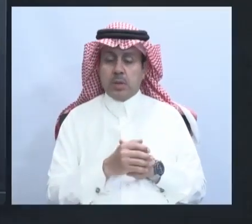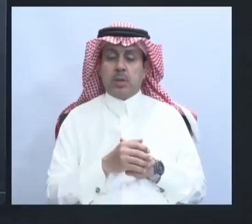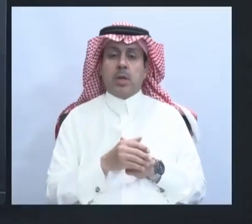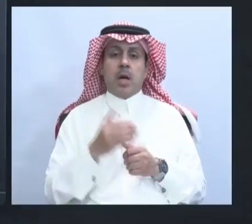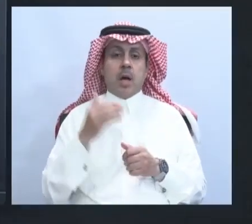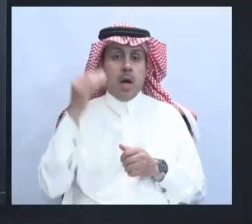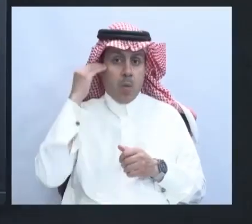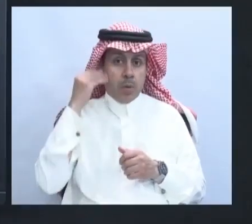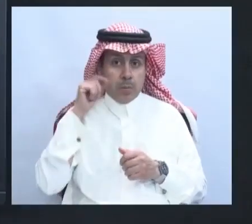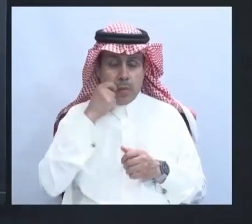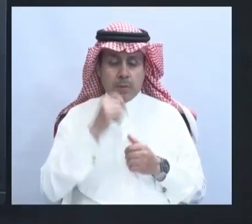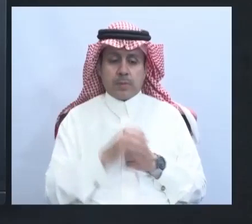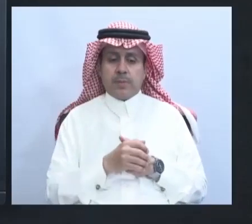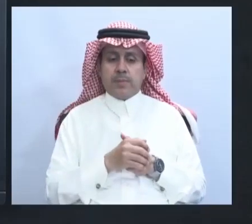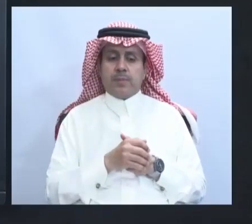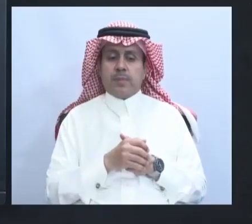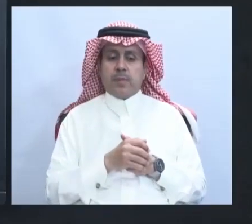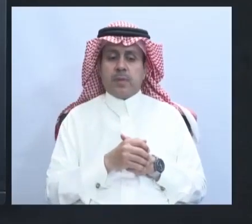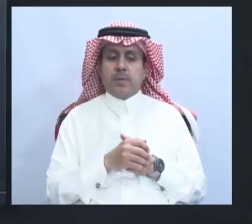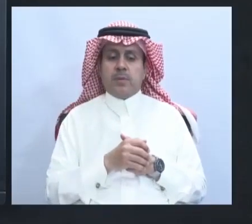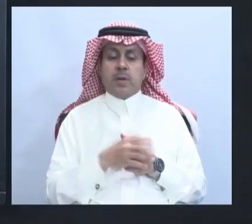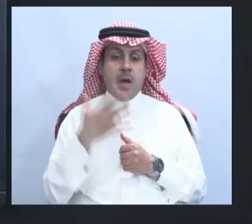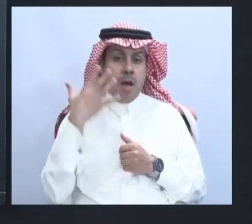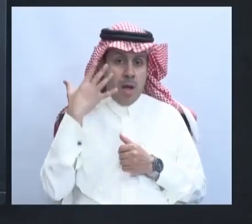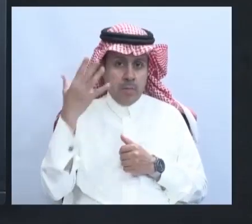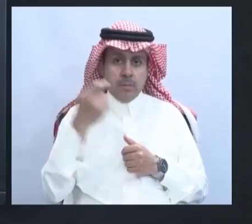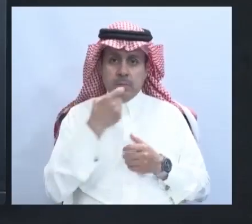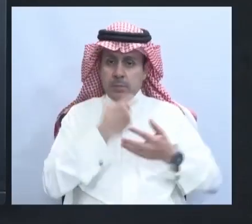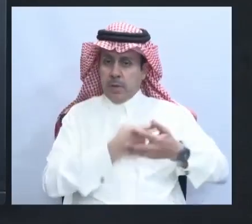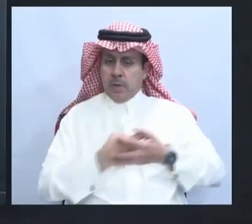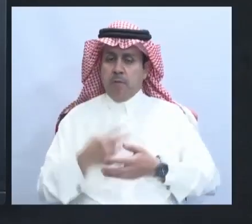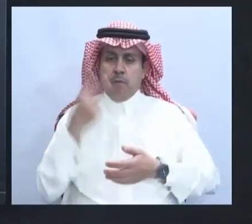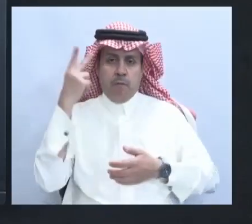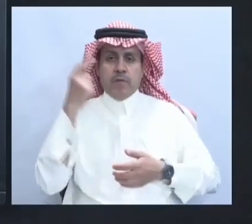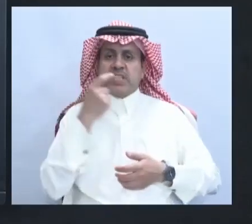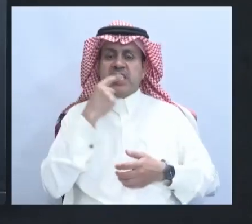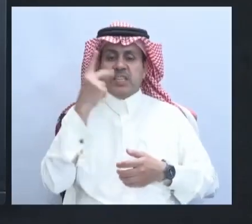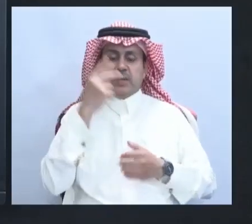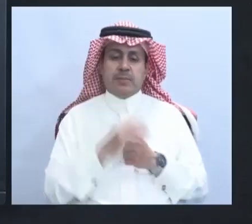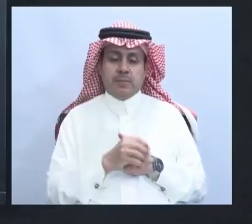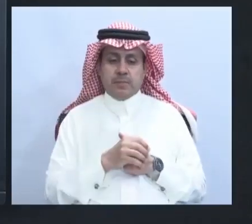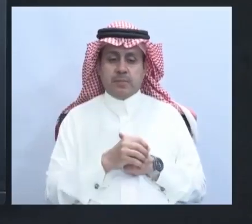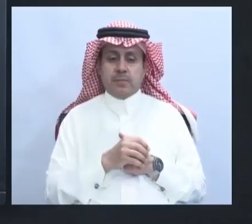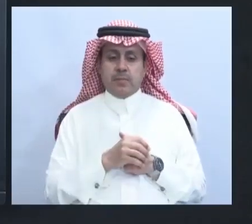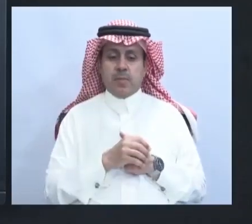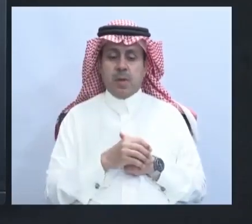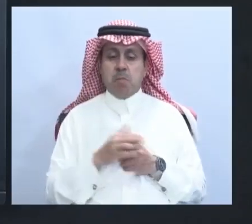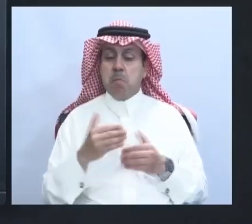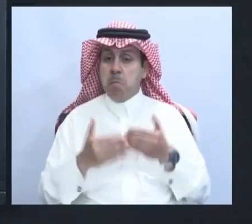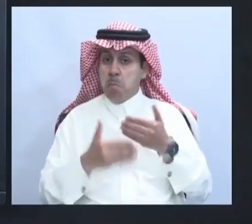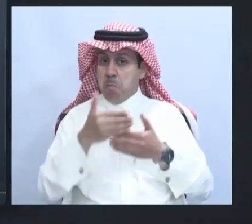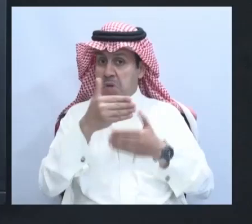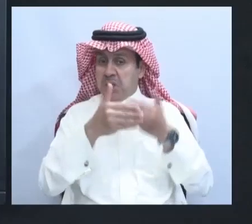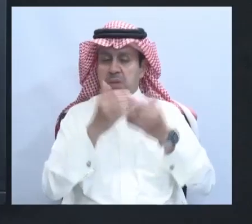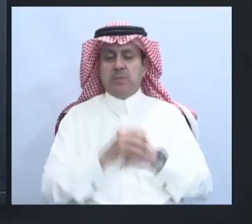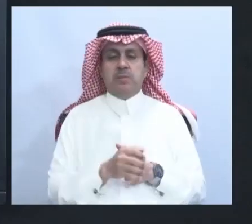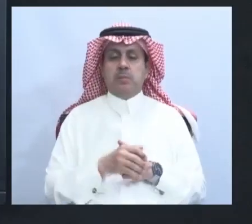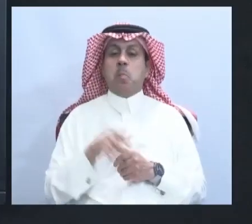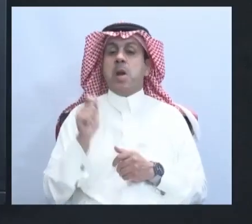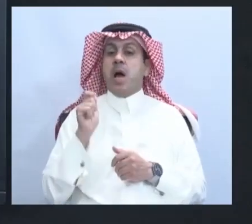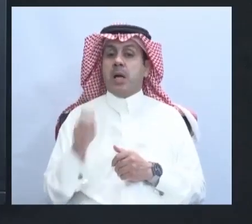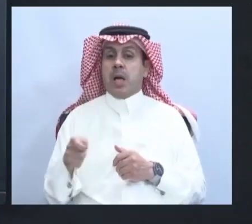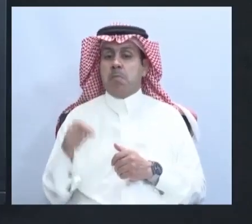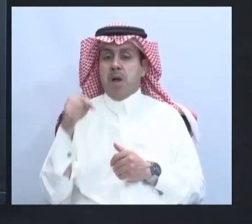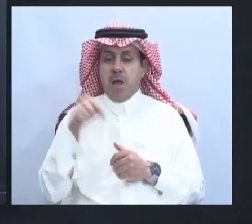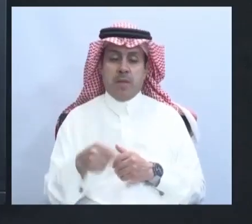كان ذكرا او انثى خمس رضعات في الحولين فما الذي يترتب من احكام